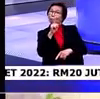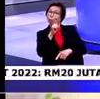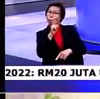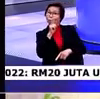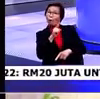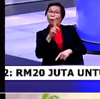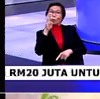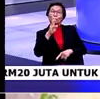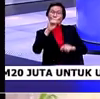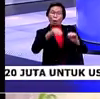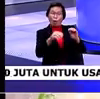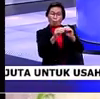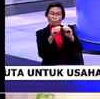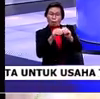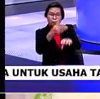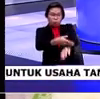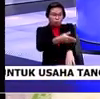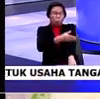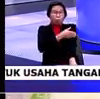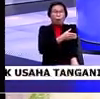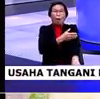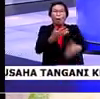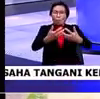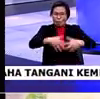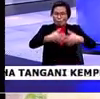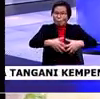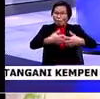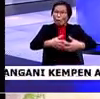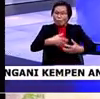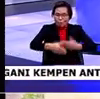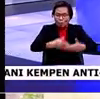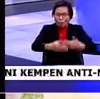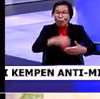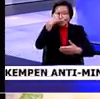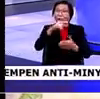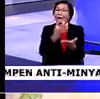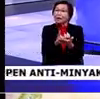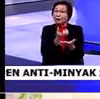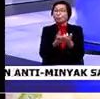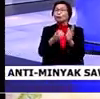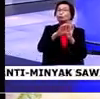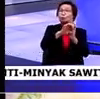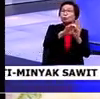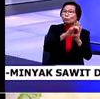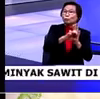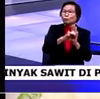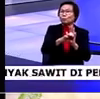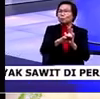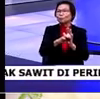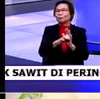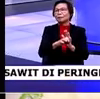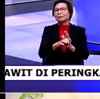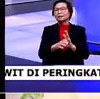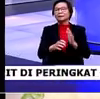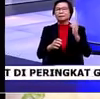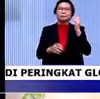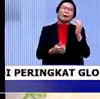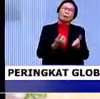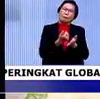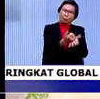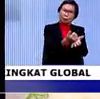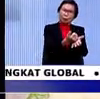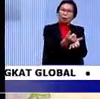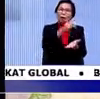yang menarik pandangan Prof bila dah lihat secara keseluruhan? Apa yang kata orang menangkap mata dulu daripada keseluruhan yang dibentangkan?